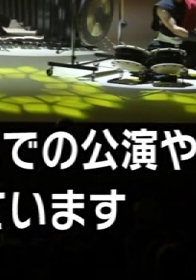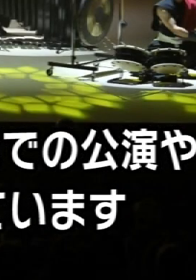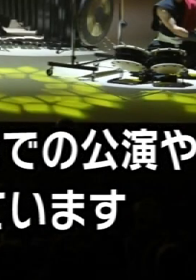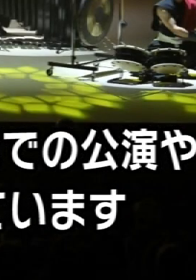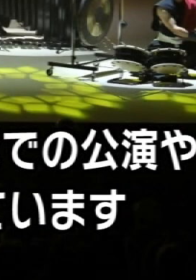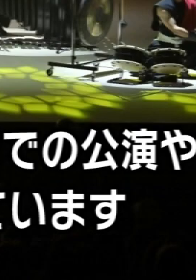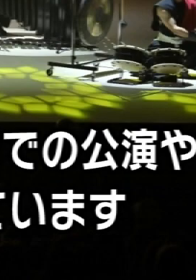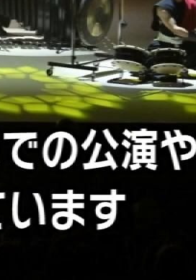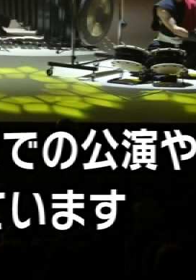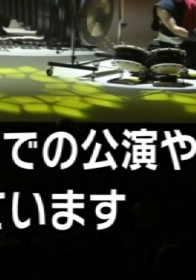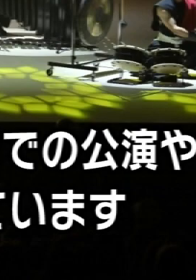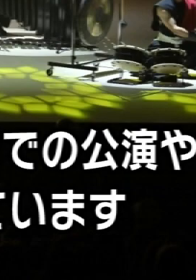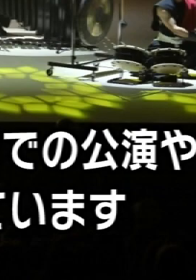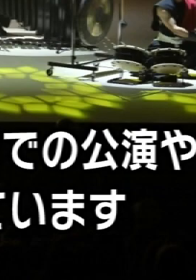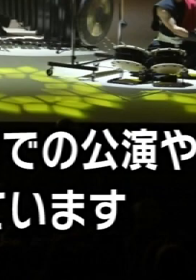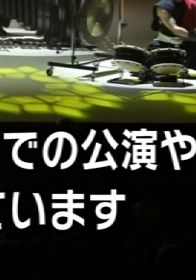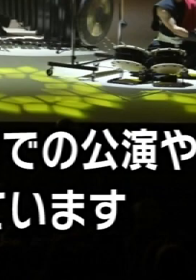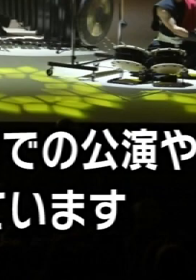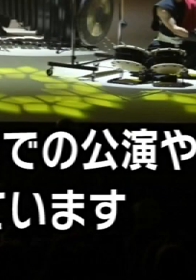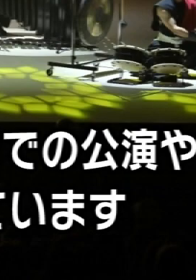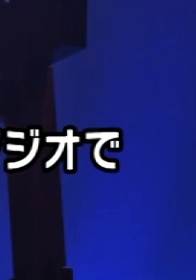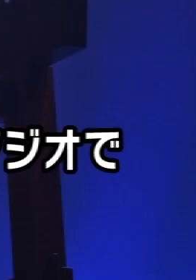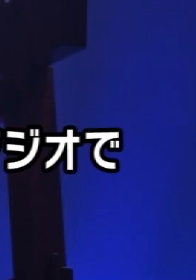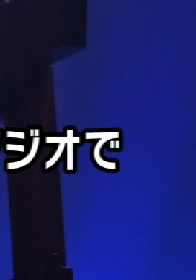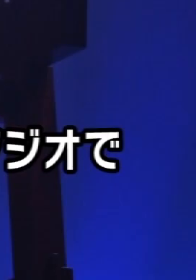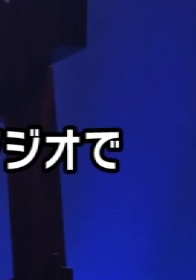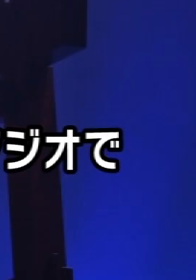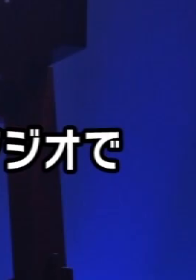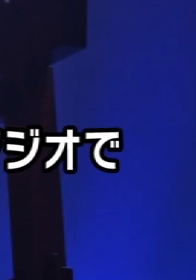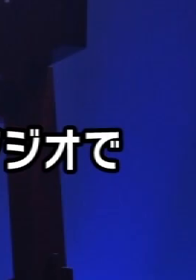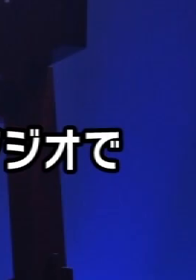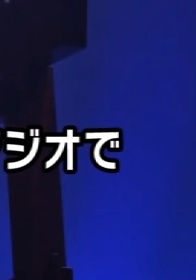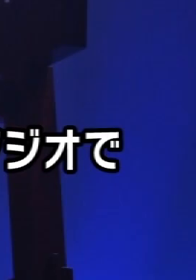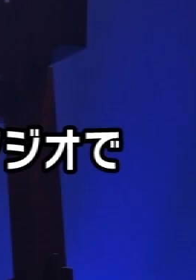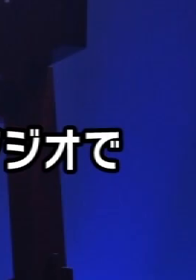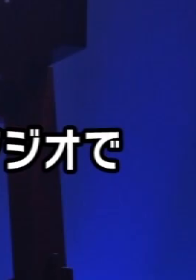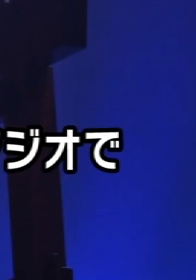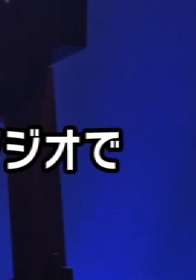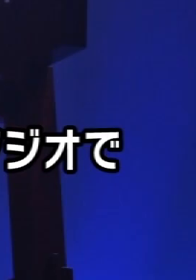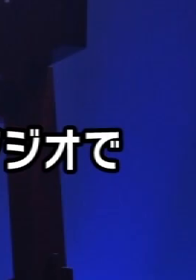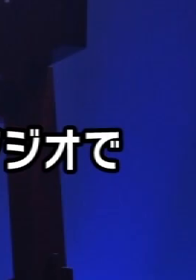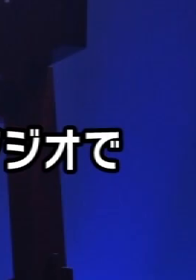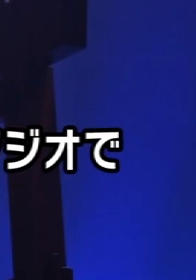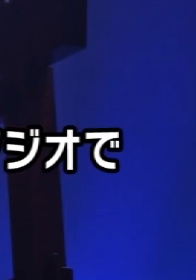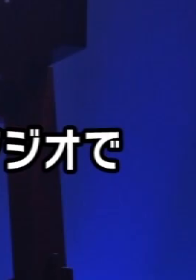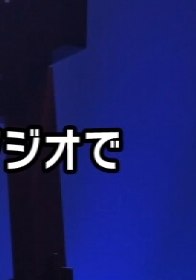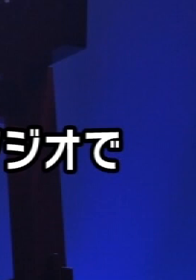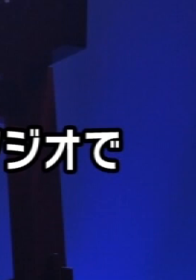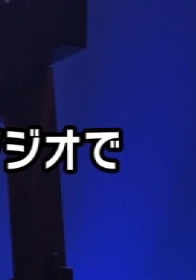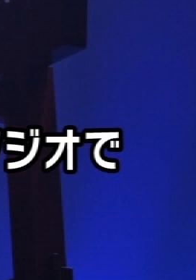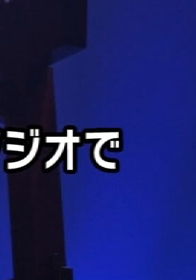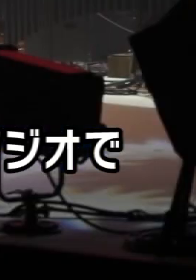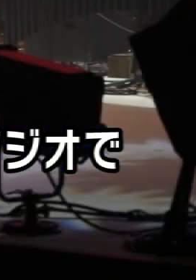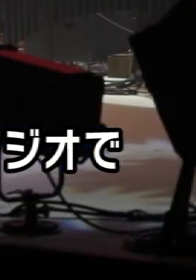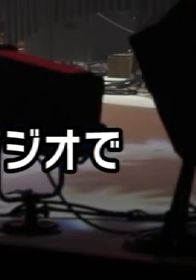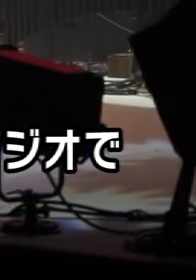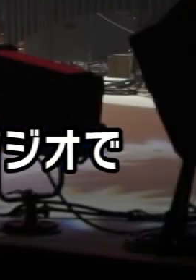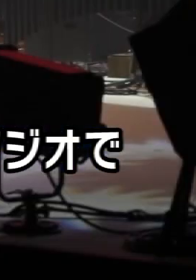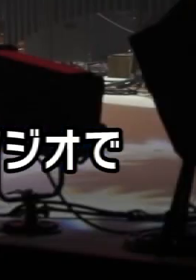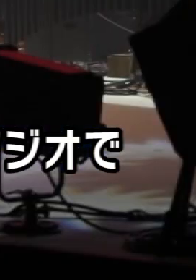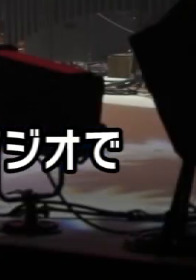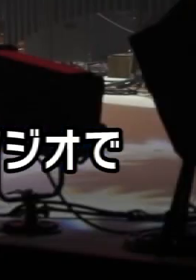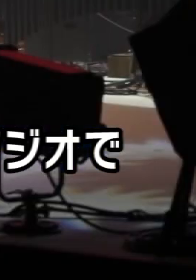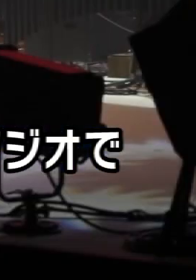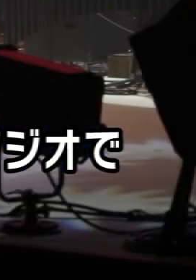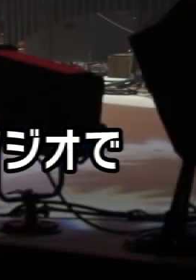中心に全国へ活動を広げています。このプログラムでは、市内にある和太鼓正屋のスタジオで実際に和